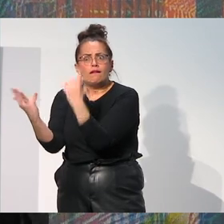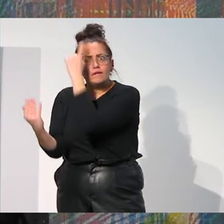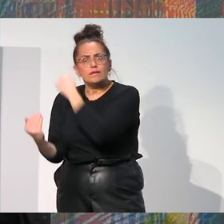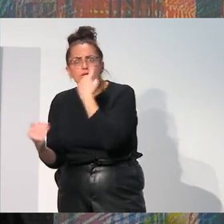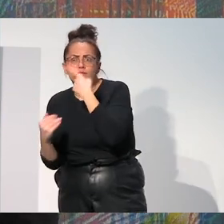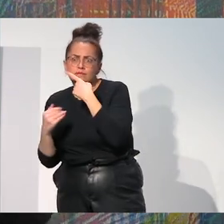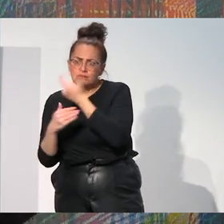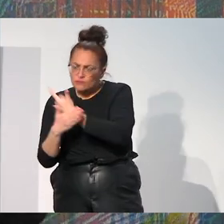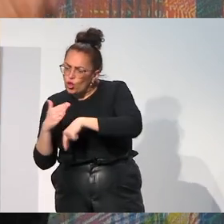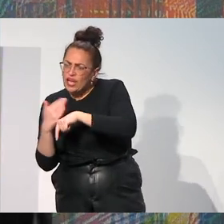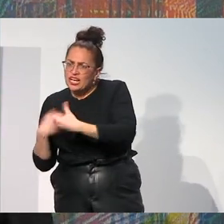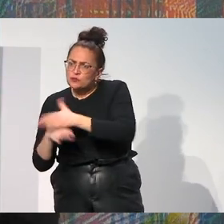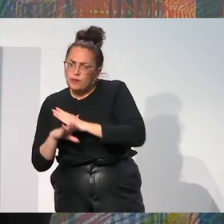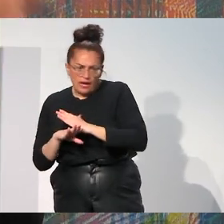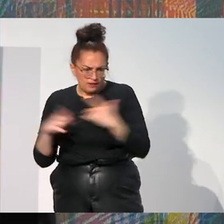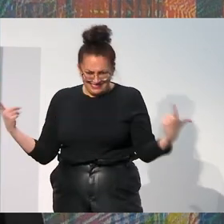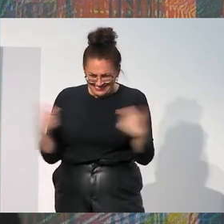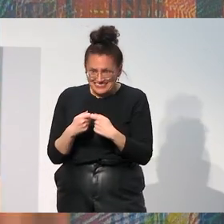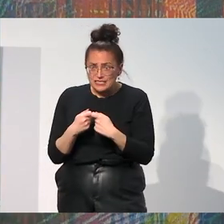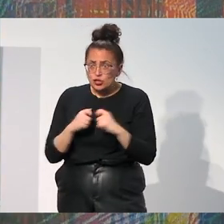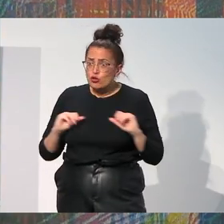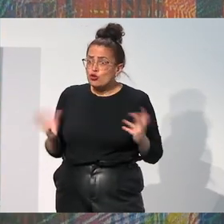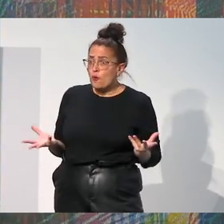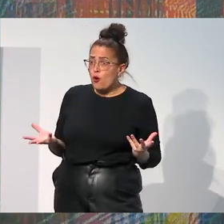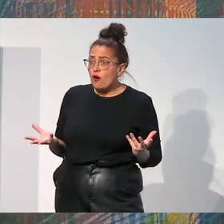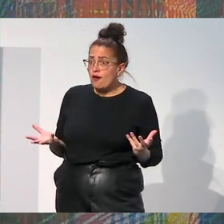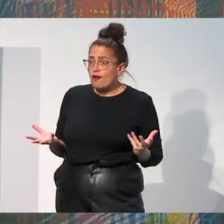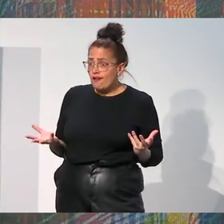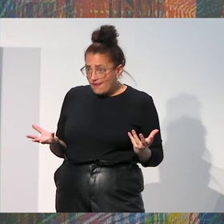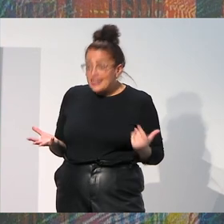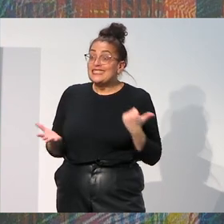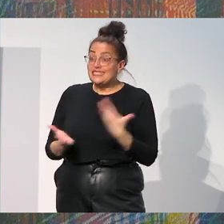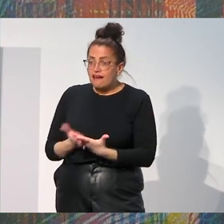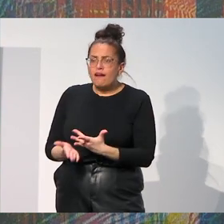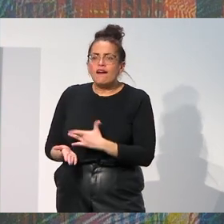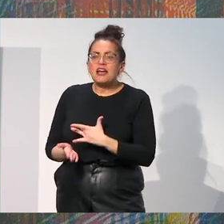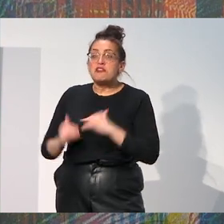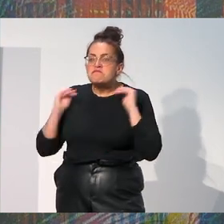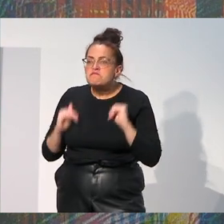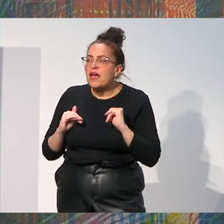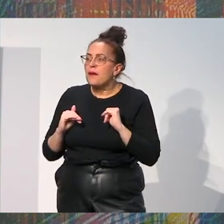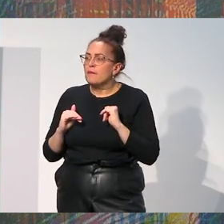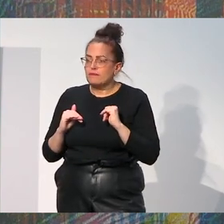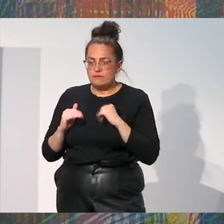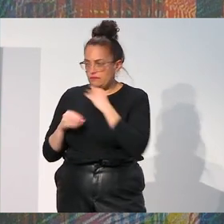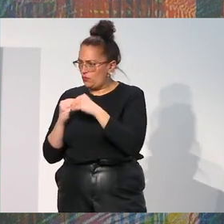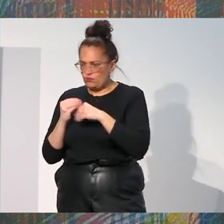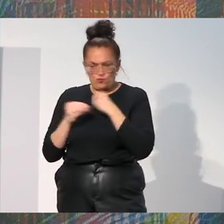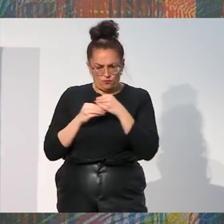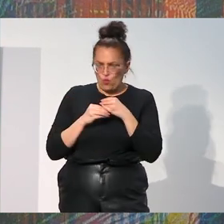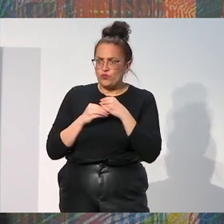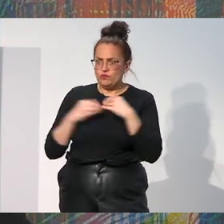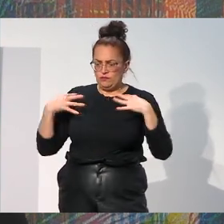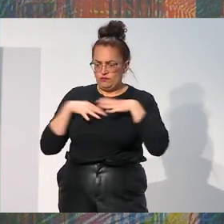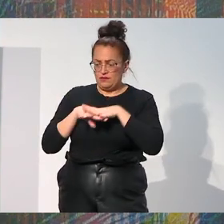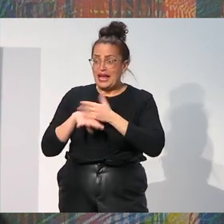un langage de type linguistique, etc. C'est ça qui est intéressant, c'est de voir quelles sont les zones dans lesquelles